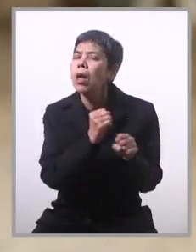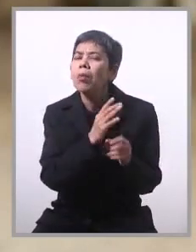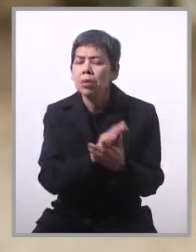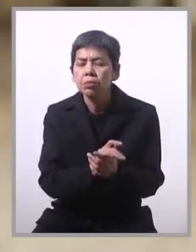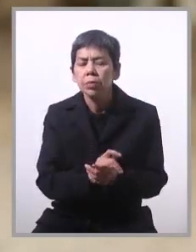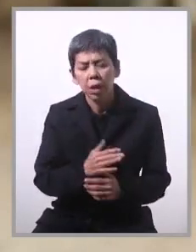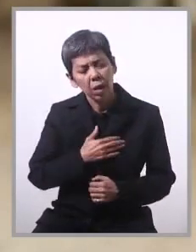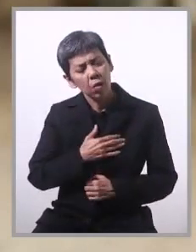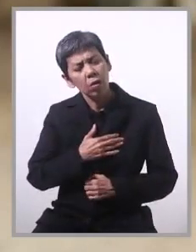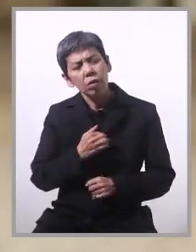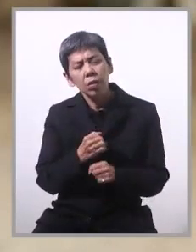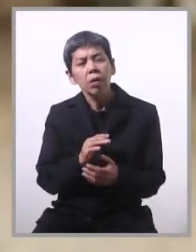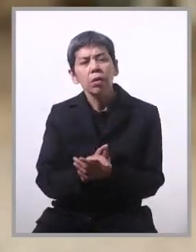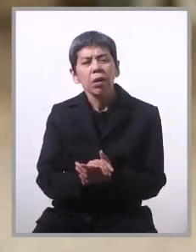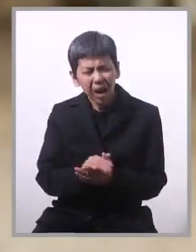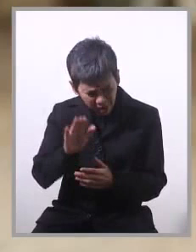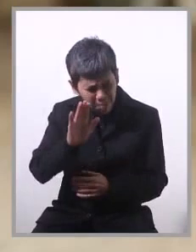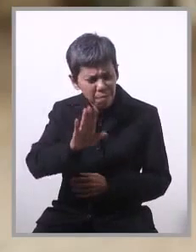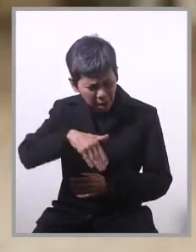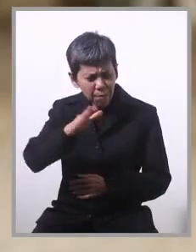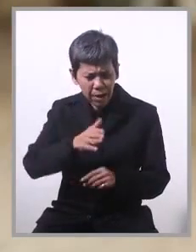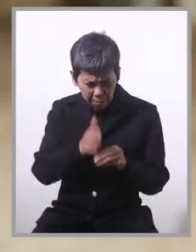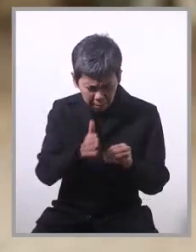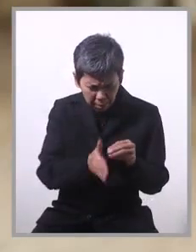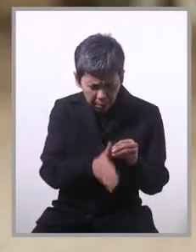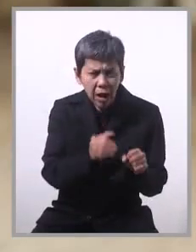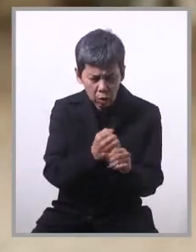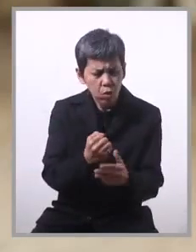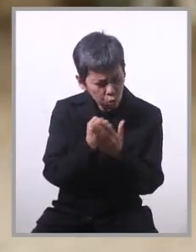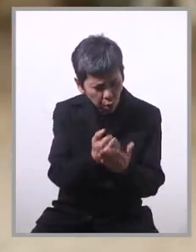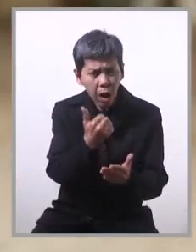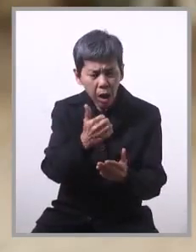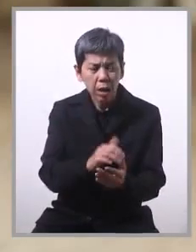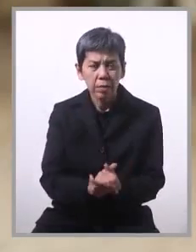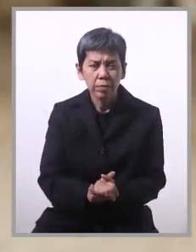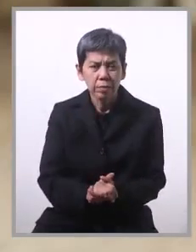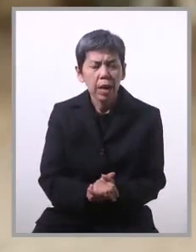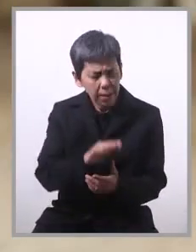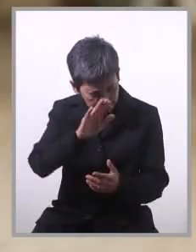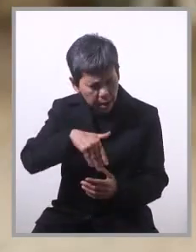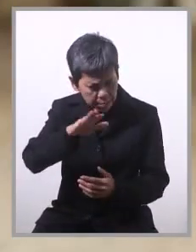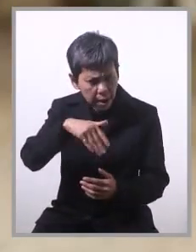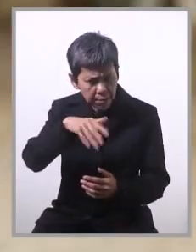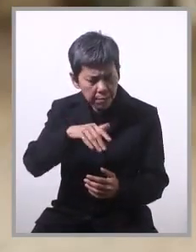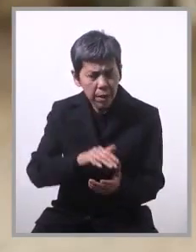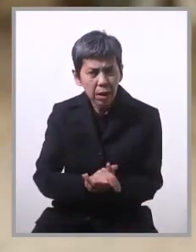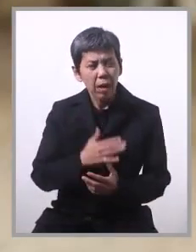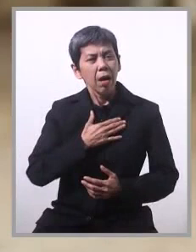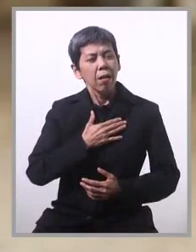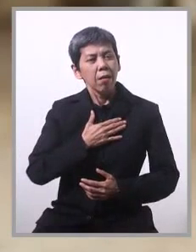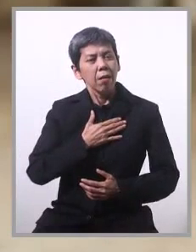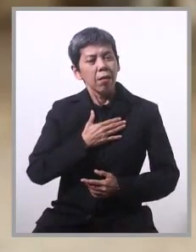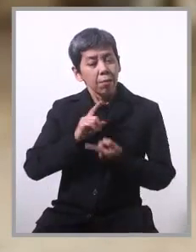รหรอกหน่อยแกจะทำแล้วเอามาสิเอามาหั่นผักว่ามาช่วยป้าบ้างอะไรเงี้ยให้แกมาเถอะอะไรเงี้ย